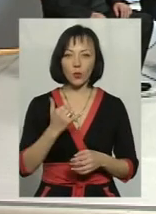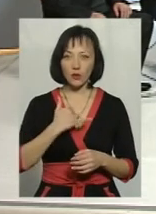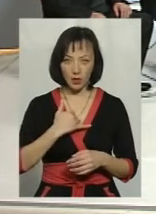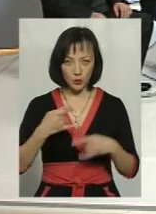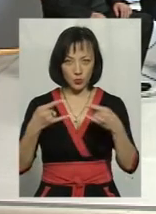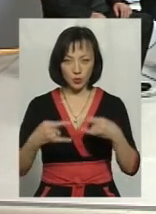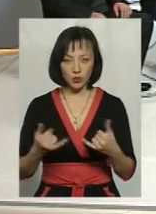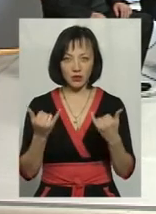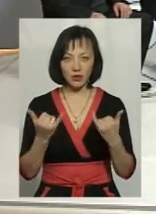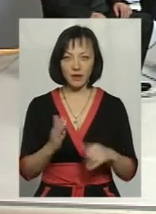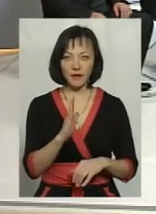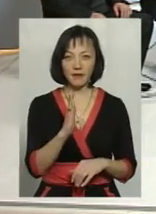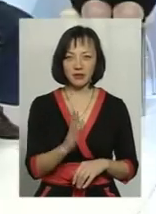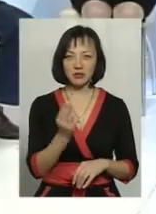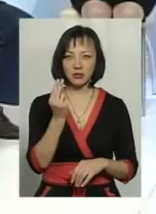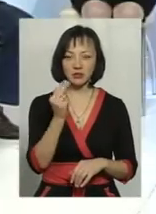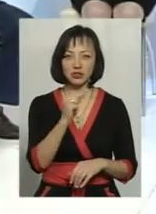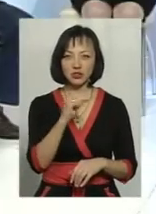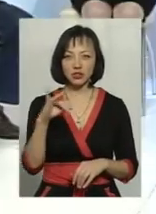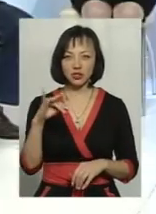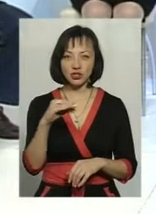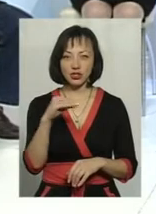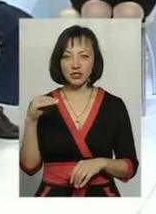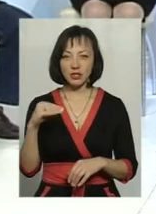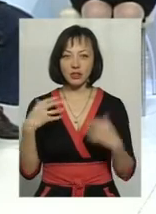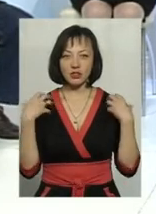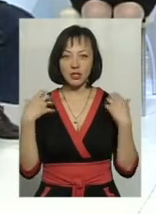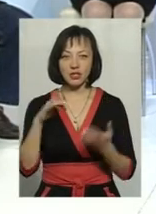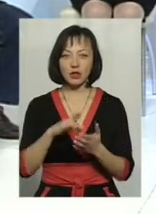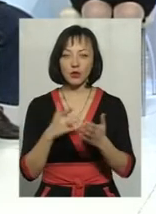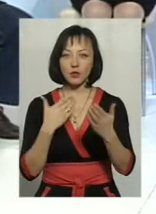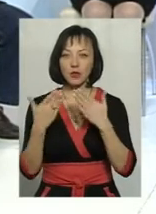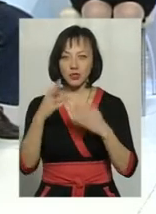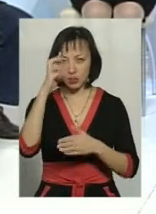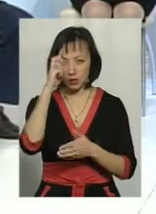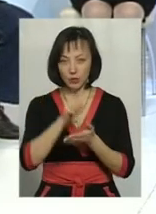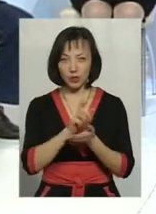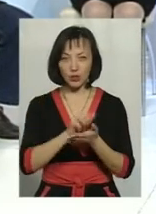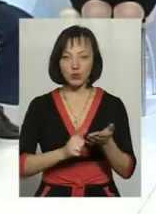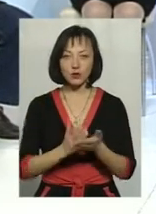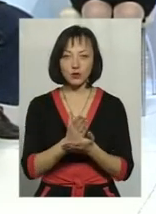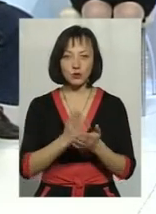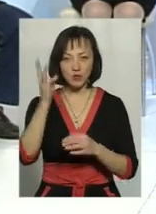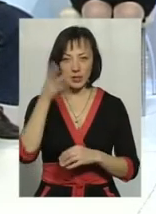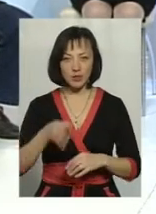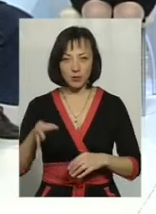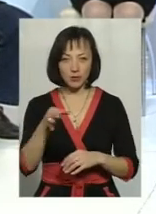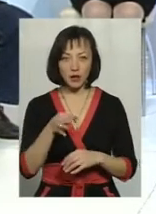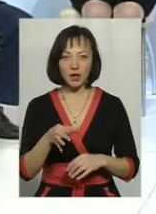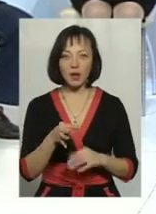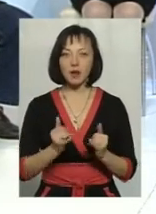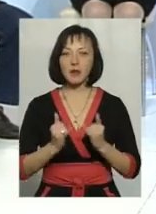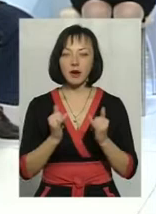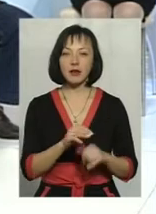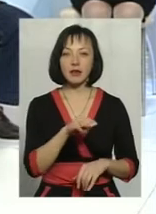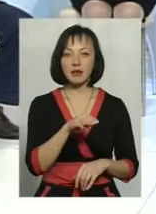сьогодні Віктор Чиж, начальник Центру комунікації Державної фіскальної служби у Хмельницькій області. Також пані